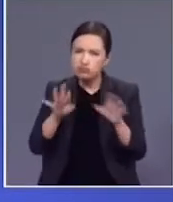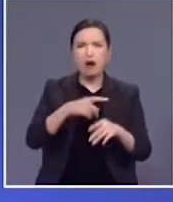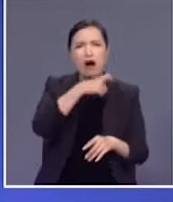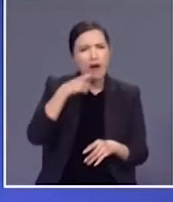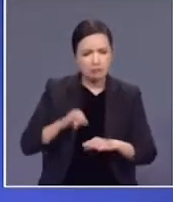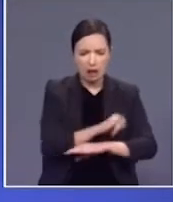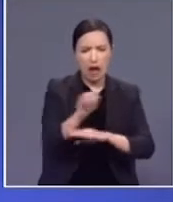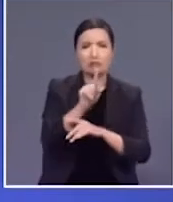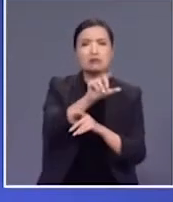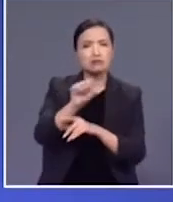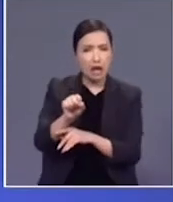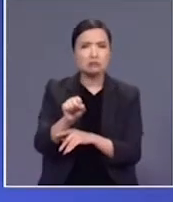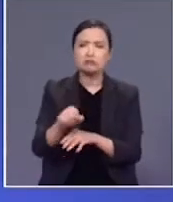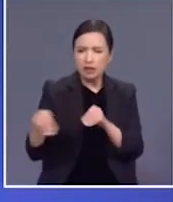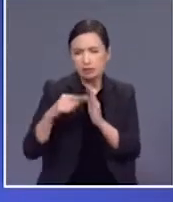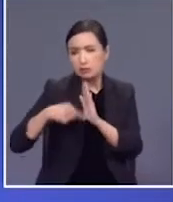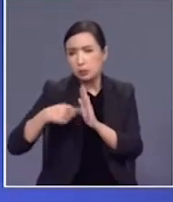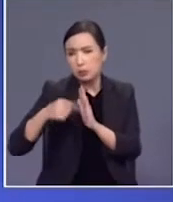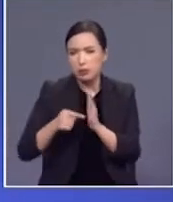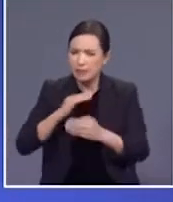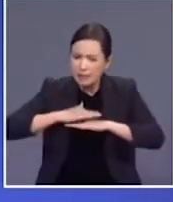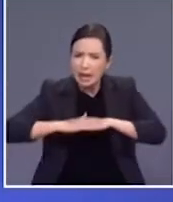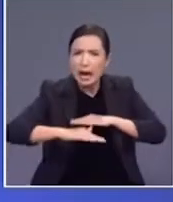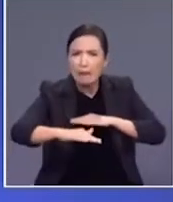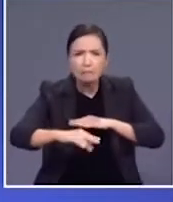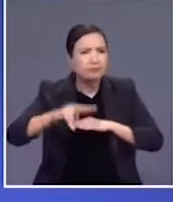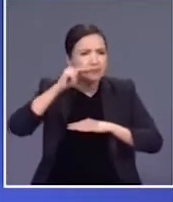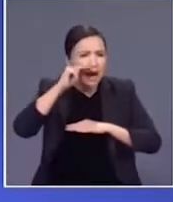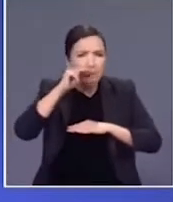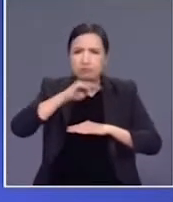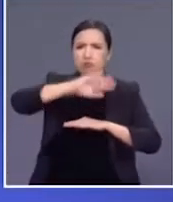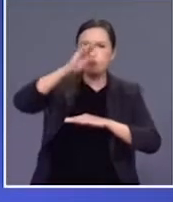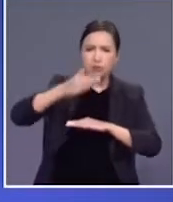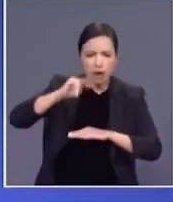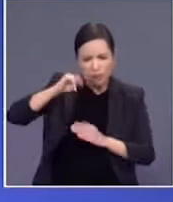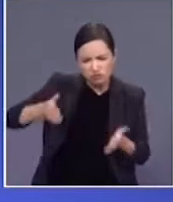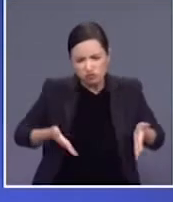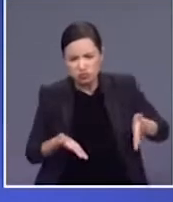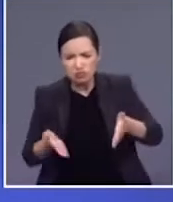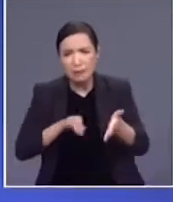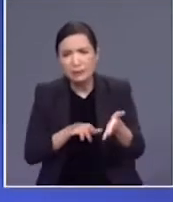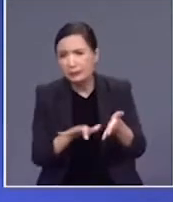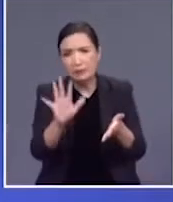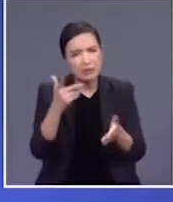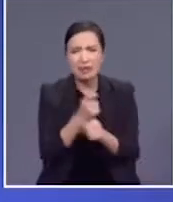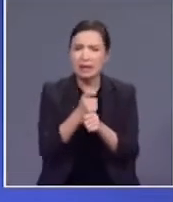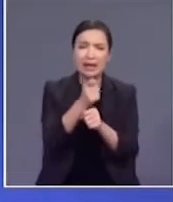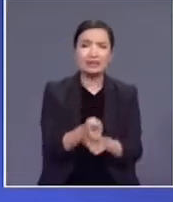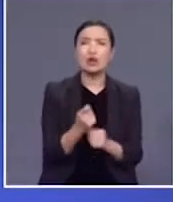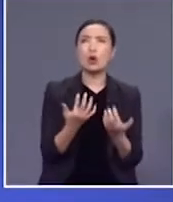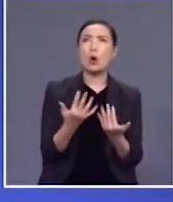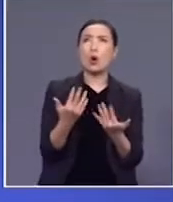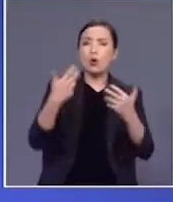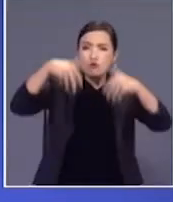ไร่เป็นจังหวัดที่ใกล้ชายแดนเป็นพื้นที่ราบไม่มีแหล่งน้ำบนเขาไม่มีแม่น้ำสายใหญ่ไหลผ่านทำการเกษตรโดยอาศัยน้ำฝนเท่